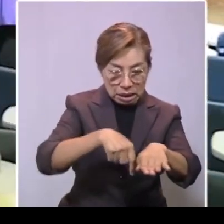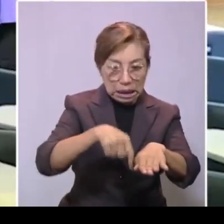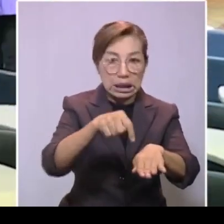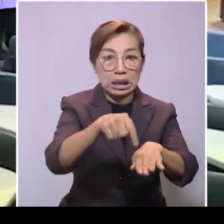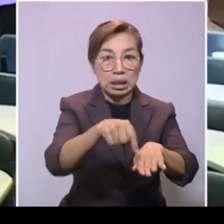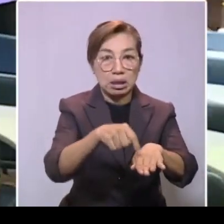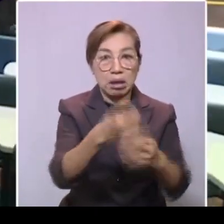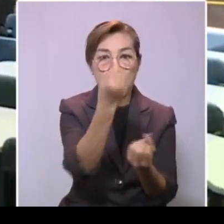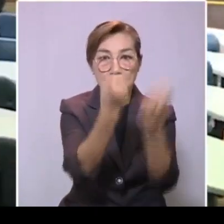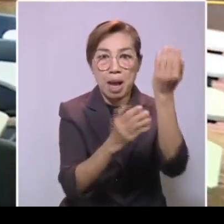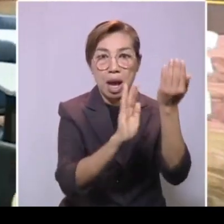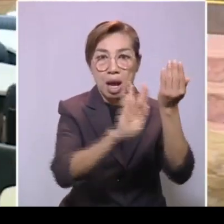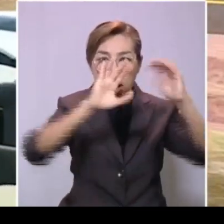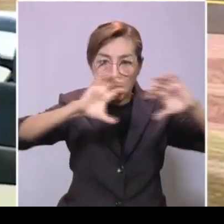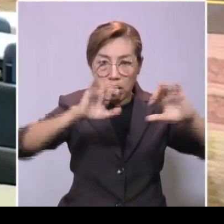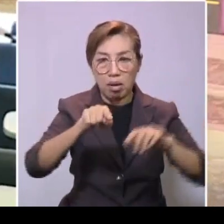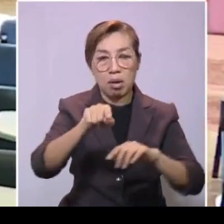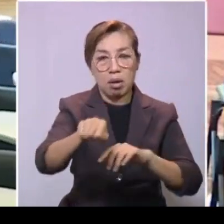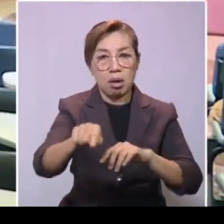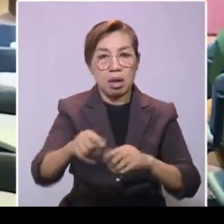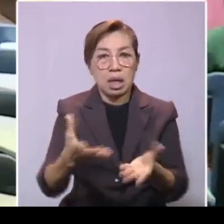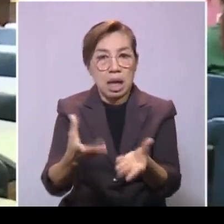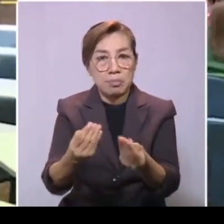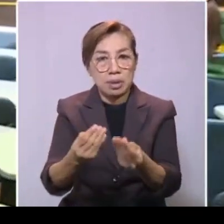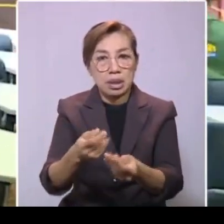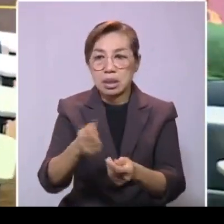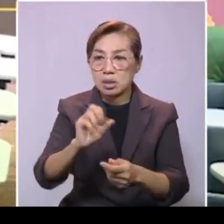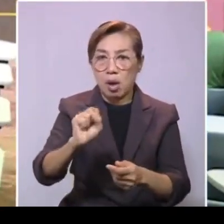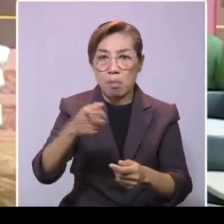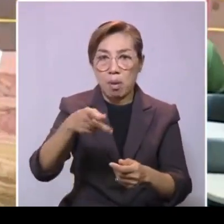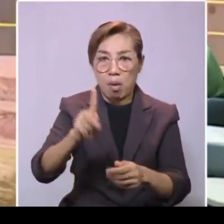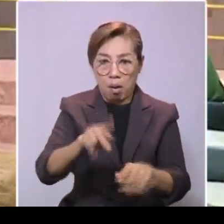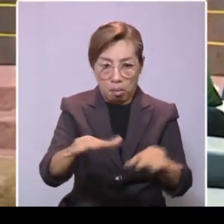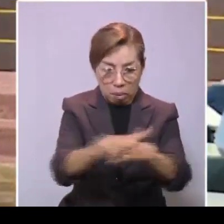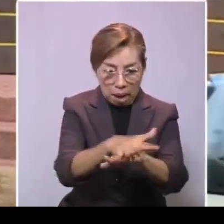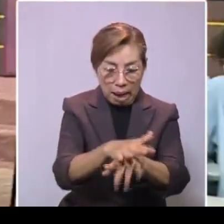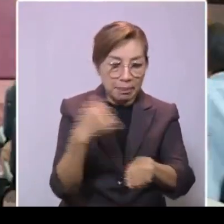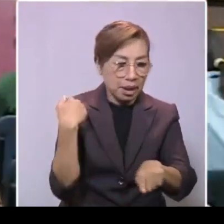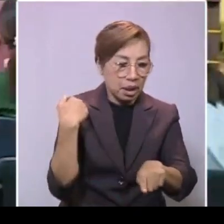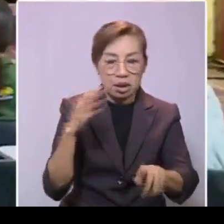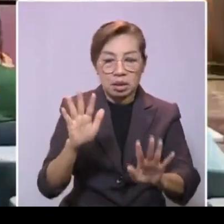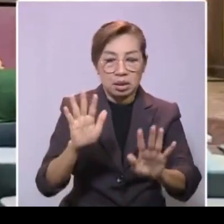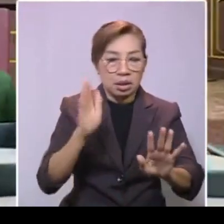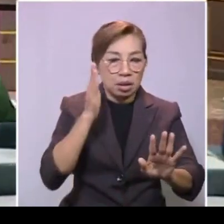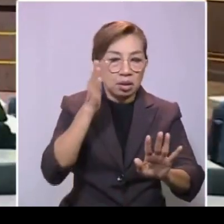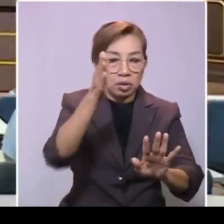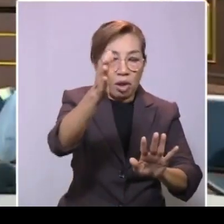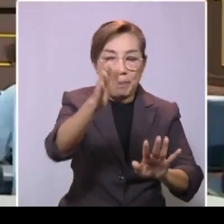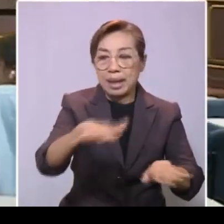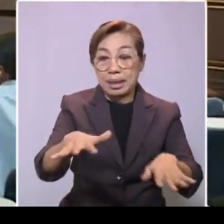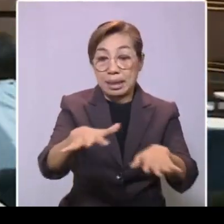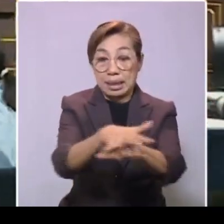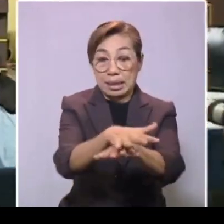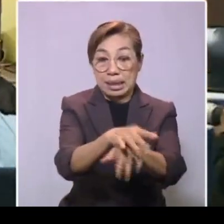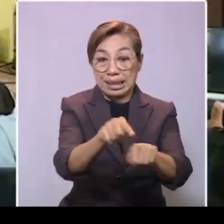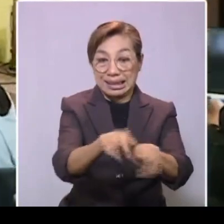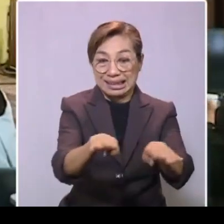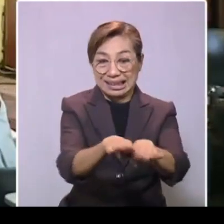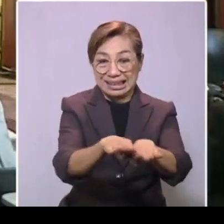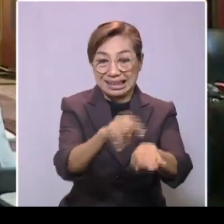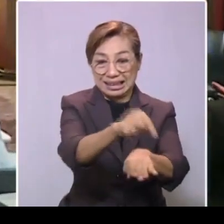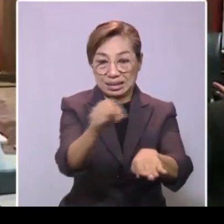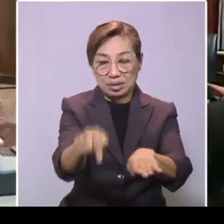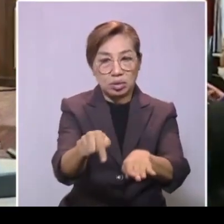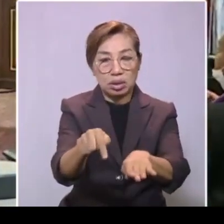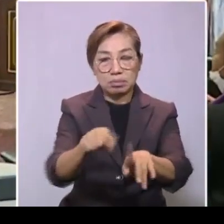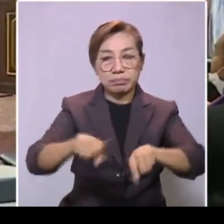ที่ดินกับป่าสงวนและป่าไม้ถาวรนะคะโดยจากนี้จะไม่จัดสรรที่ดินให้เกษตรกรเข้าทำกินในพื้นที่รอยต่อ